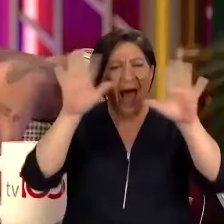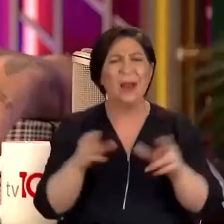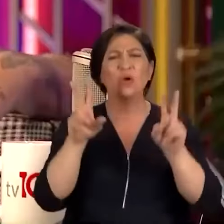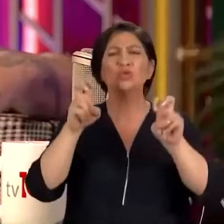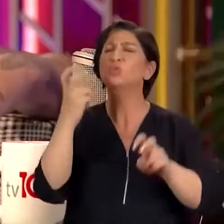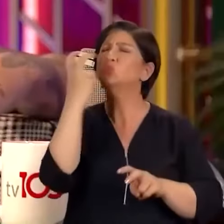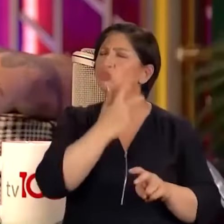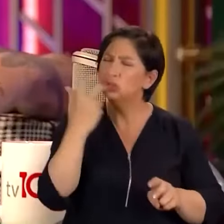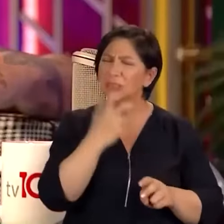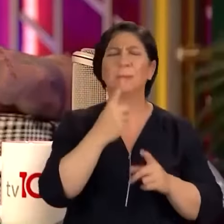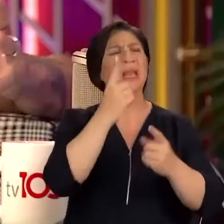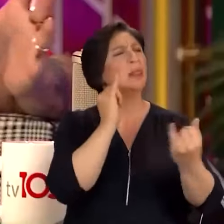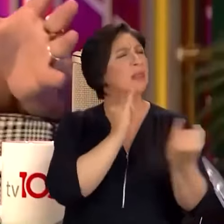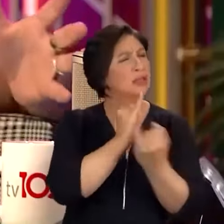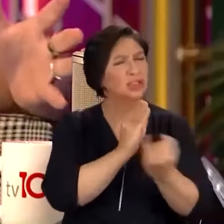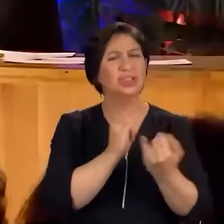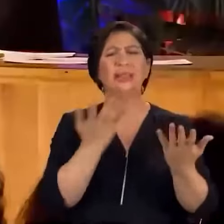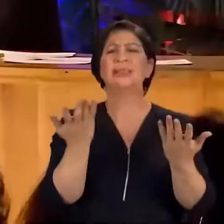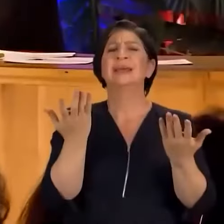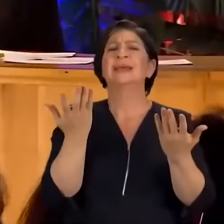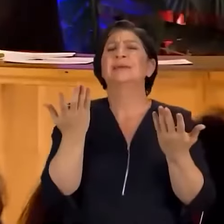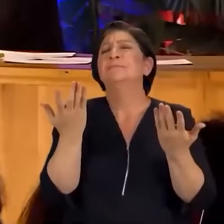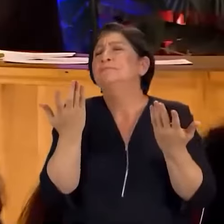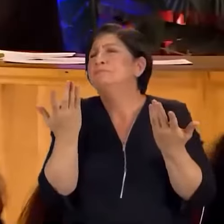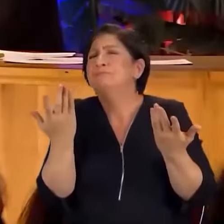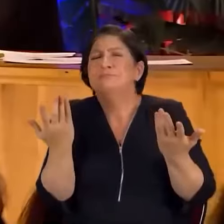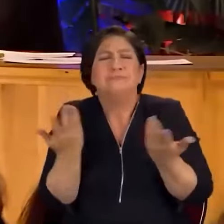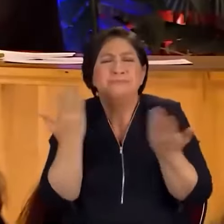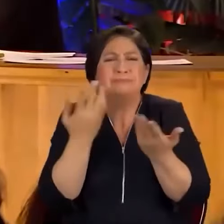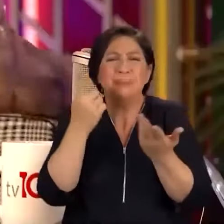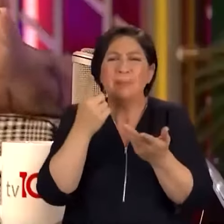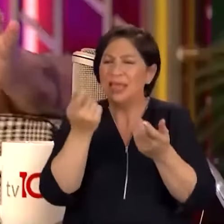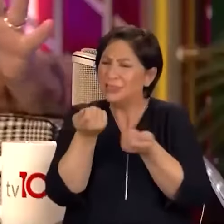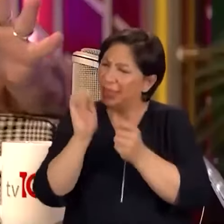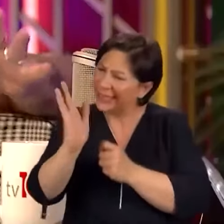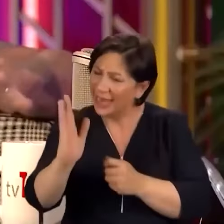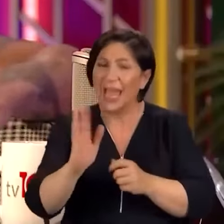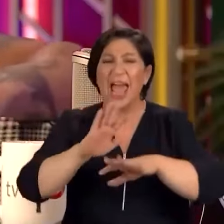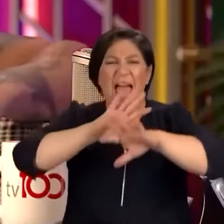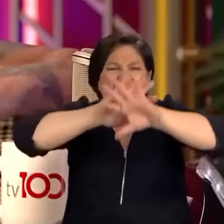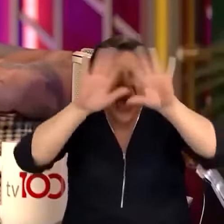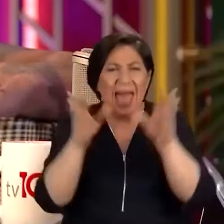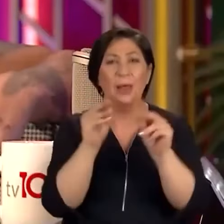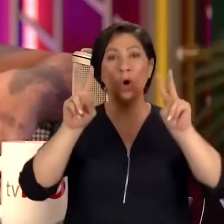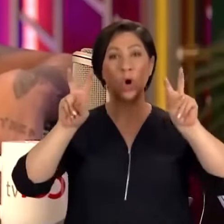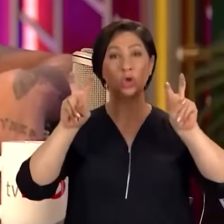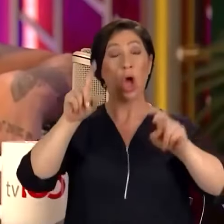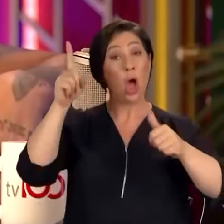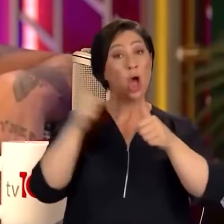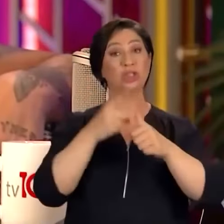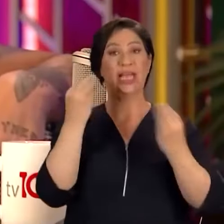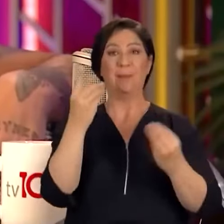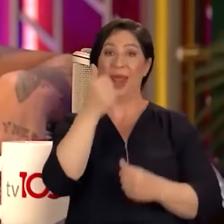konuda, müzik yaparken, birisiyle tartışırken, bir kazanç sağlarken, her konuda önce iyi bir adam